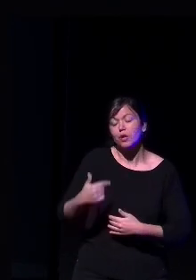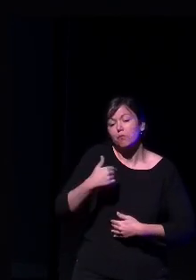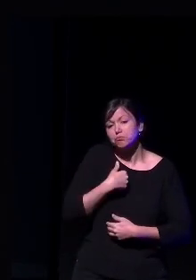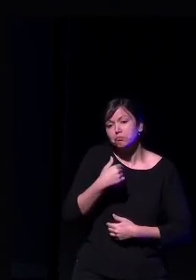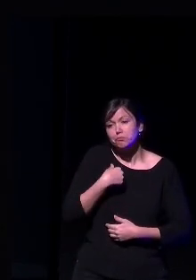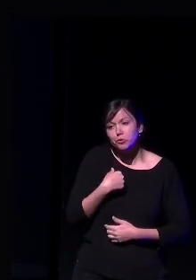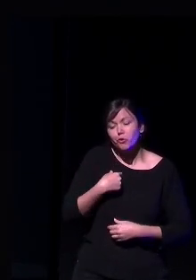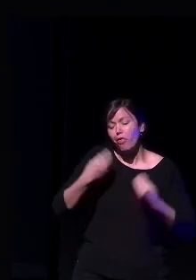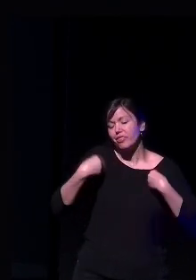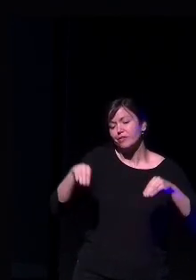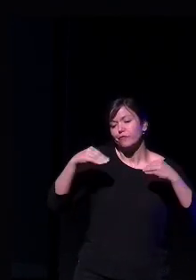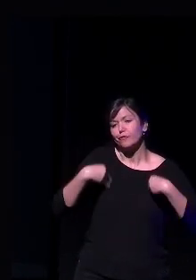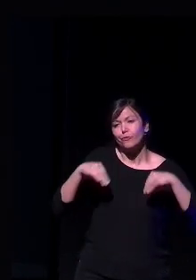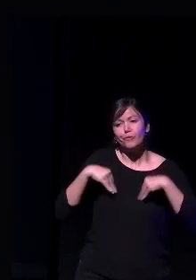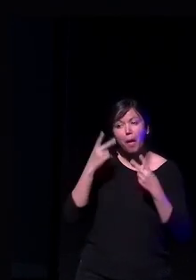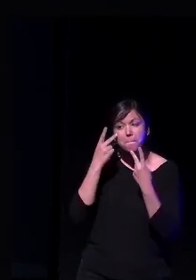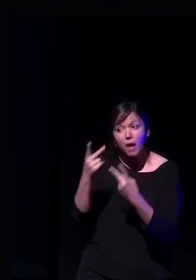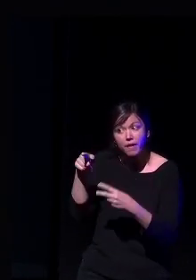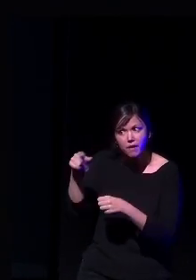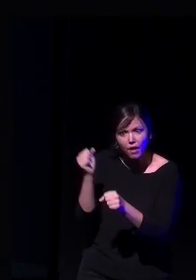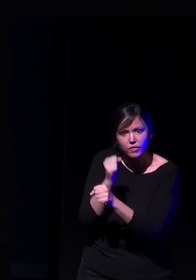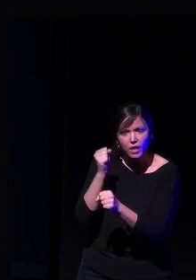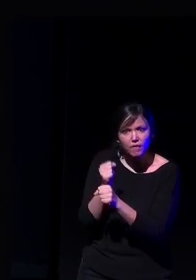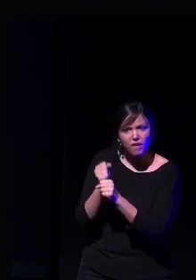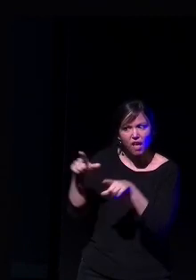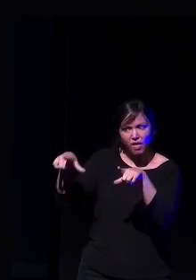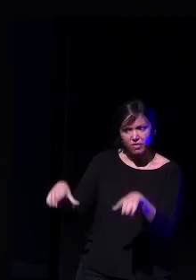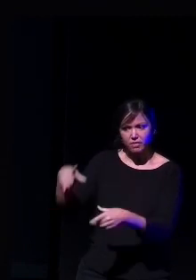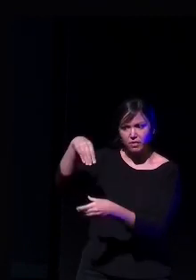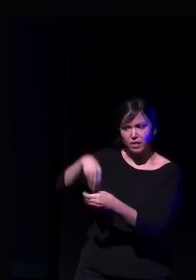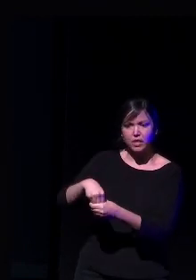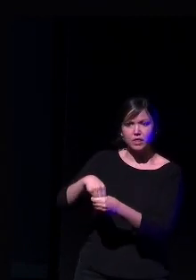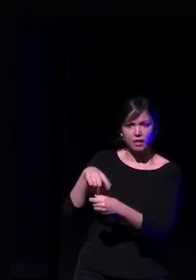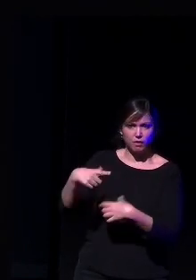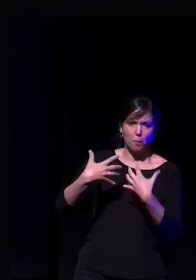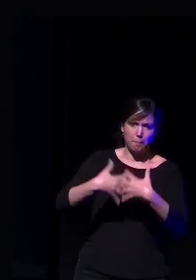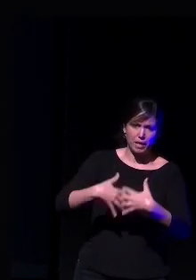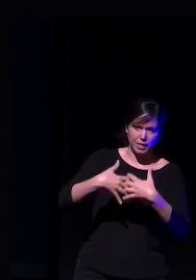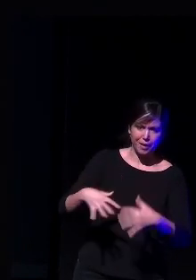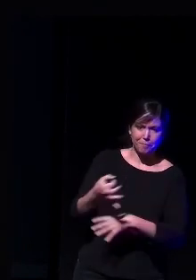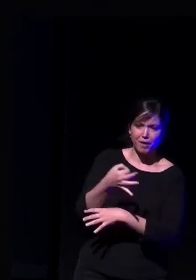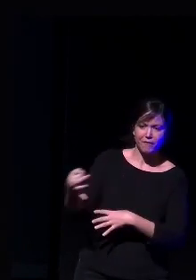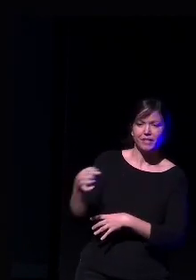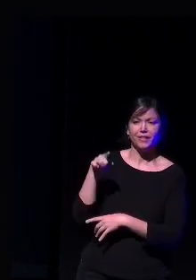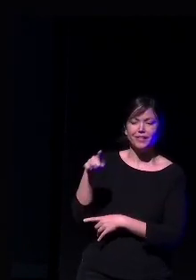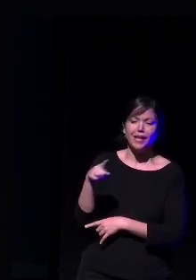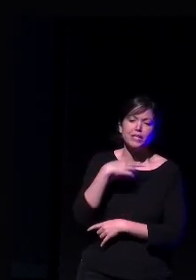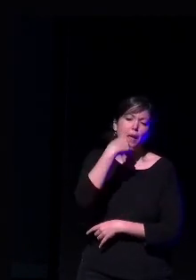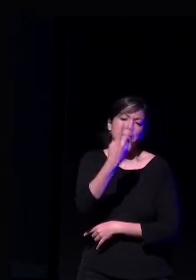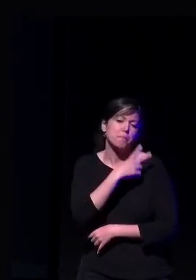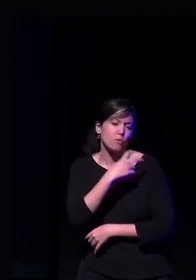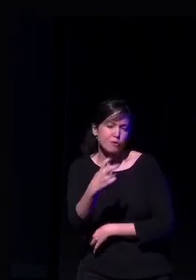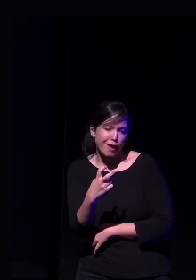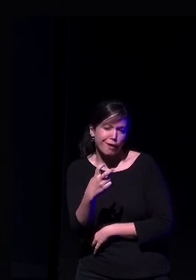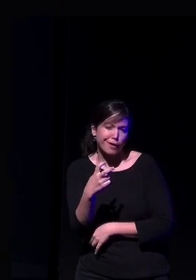havia disfrutat més veient treballar a la sala. El Bulli era una maquinària perfecta, i ell era aquella gota negra